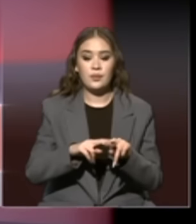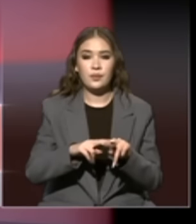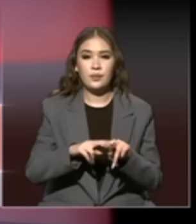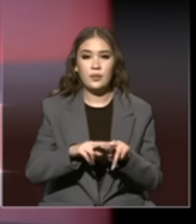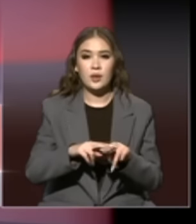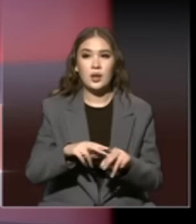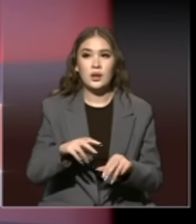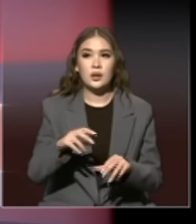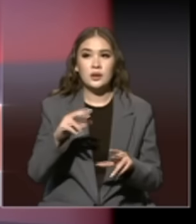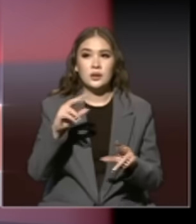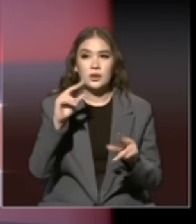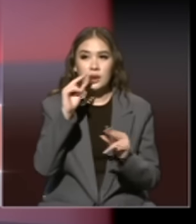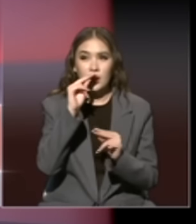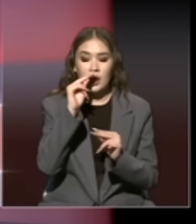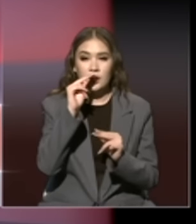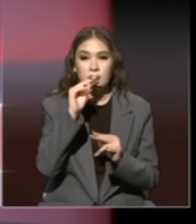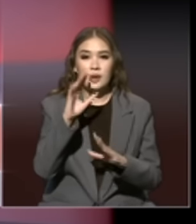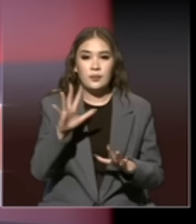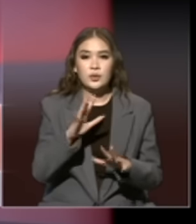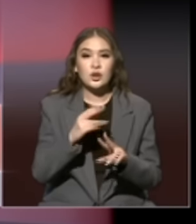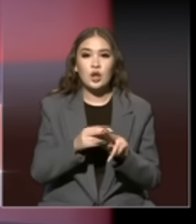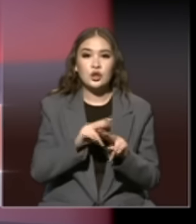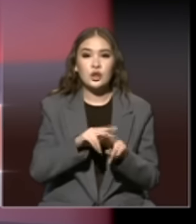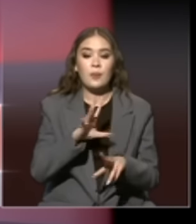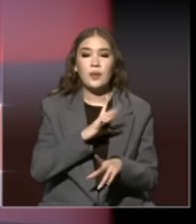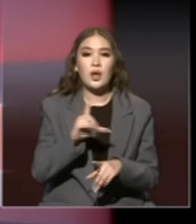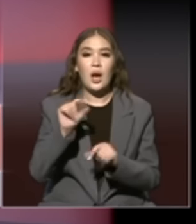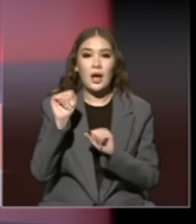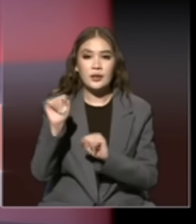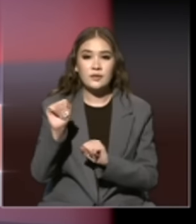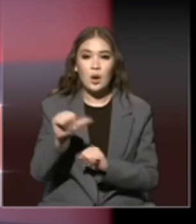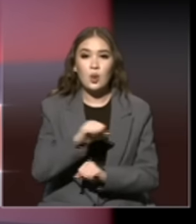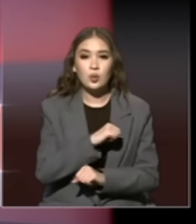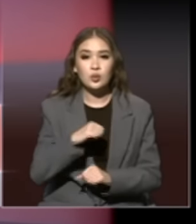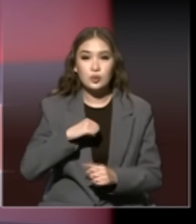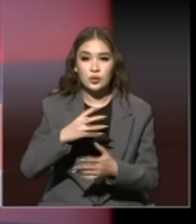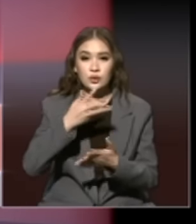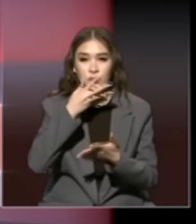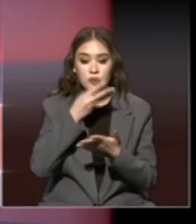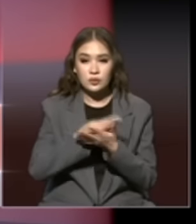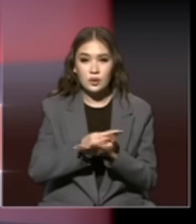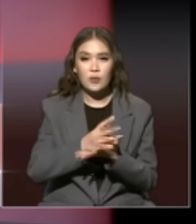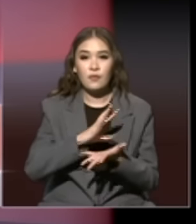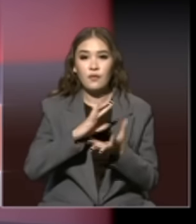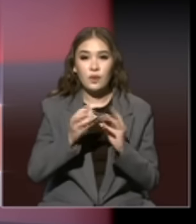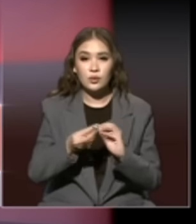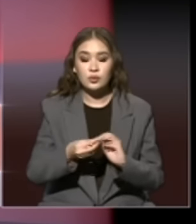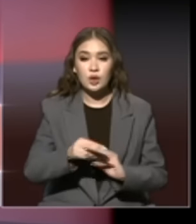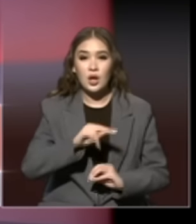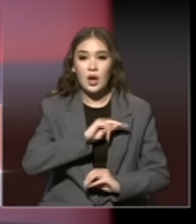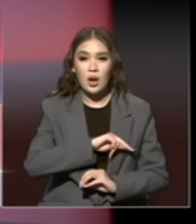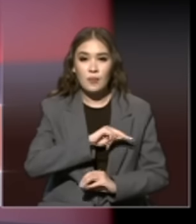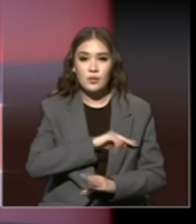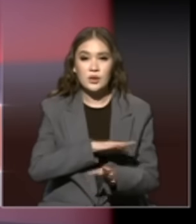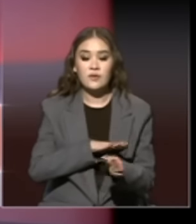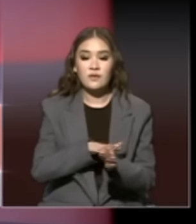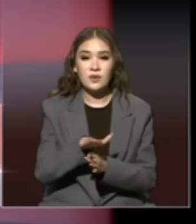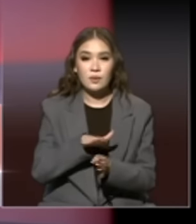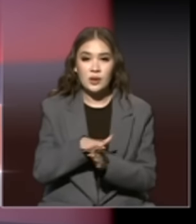күнәсіздік презумпциясын ол кісі қолданды. Ол кісі адвокат жаңағы өзінің негізгі кәсіби міндетін атқарып